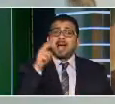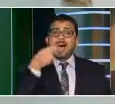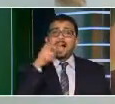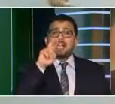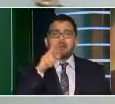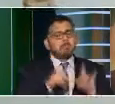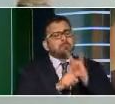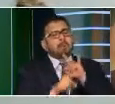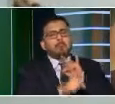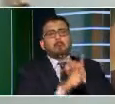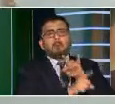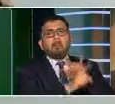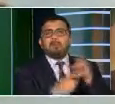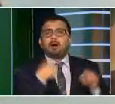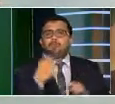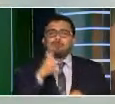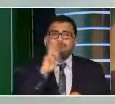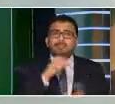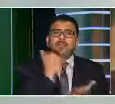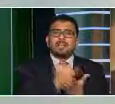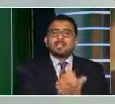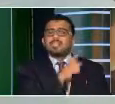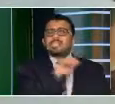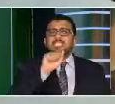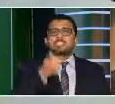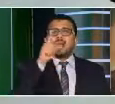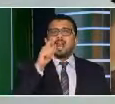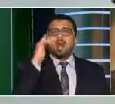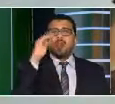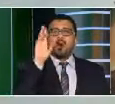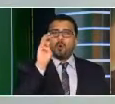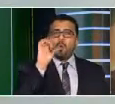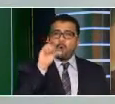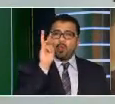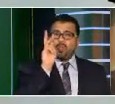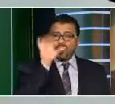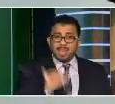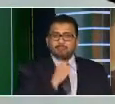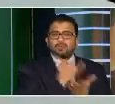القصف العشوائي والحصار المطبق اللذان تفرضهما ميليشيا صالح والحوثي في ظل صمت